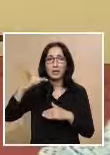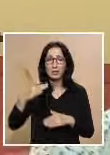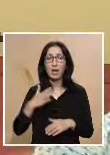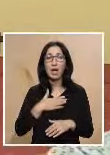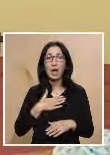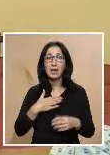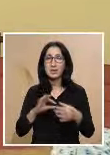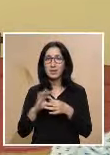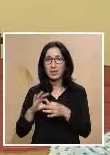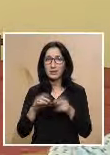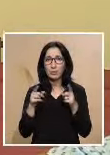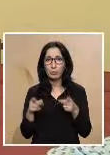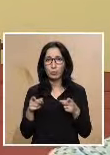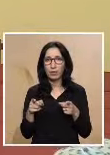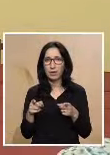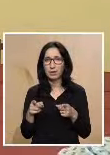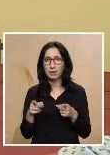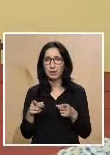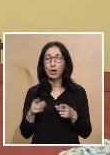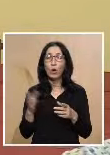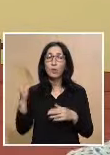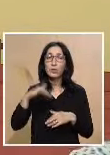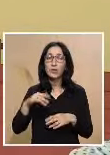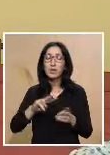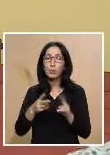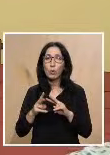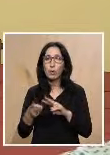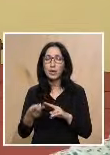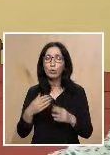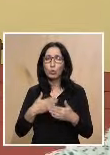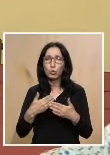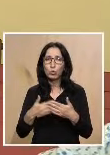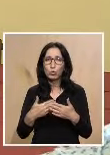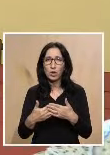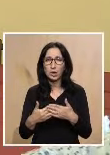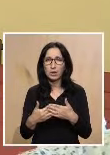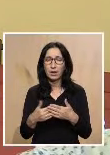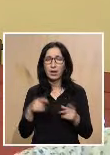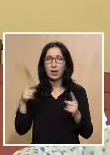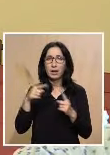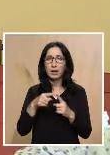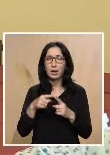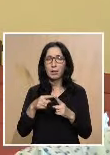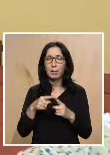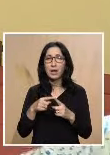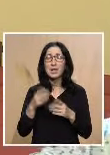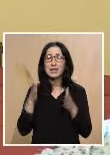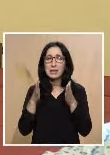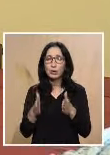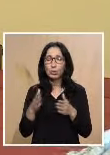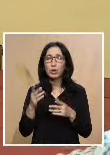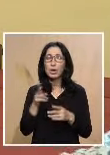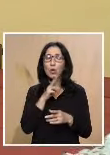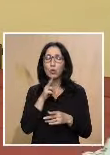Аз свързвам това, освен с промененото отношение към статута